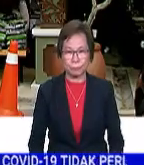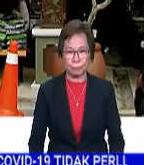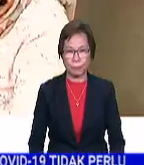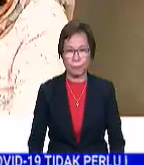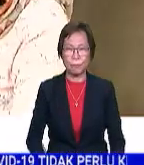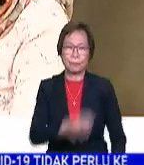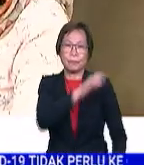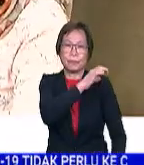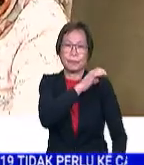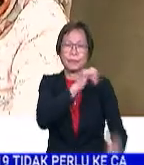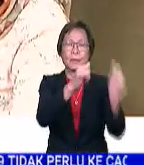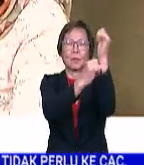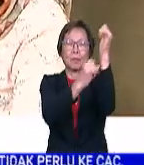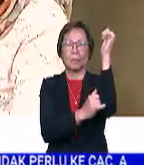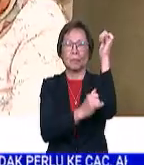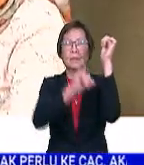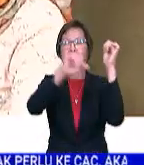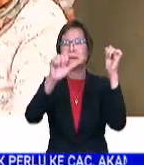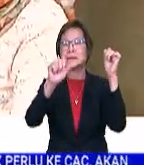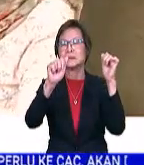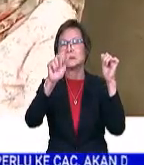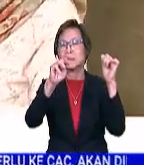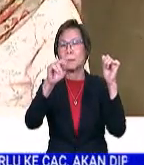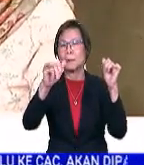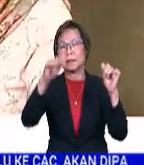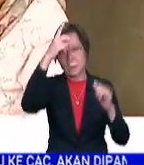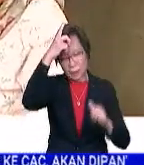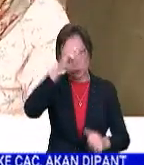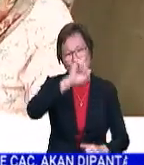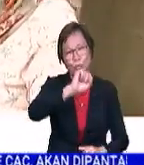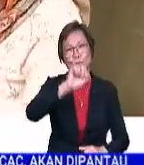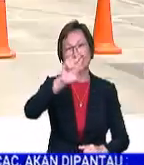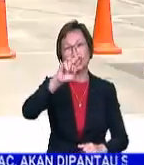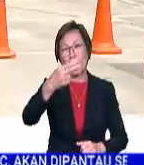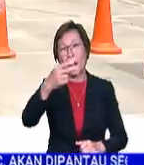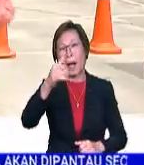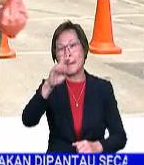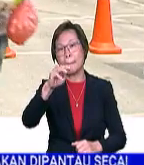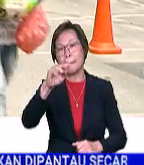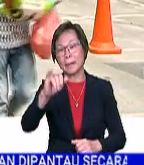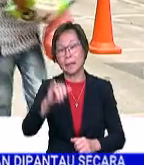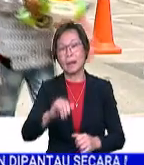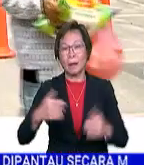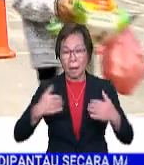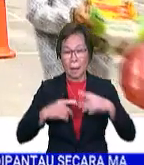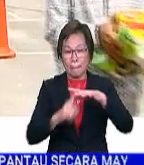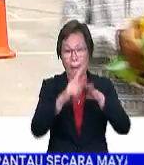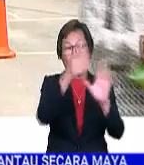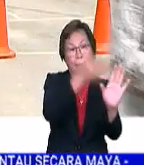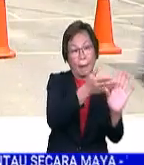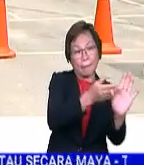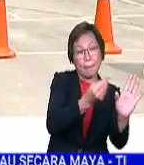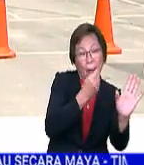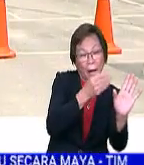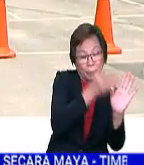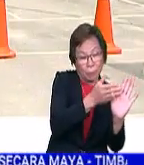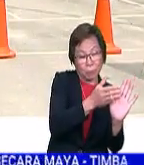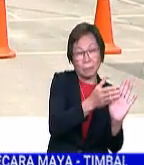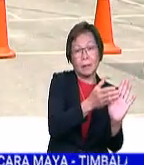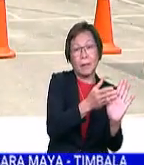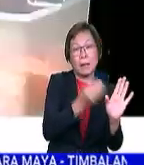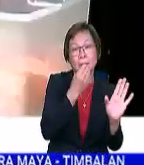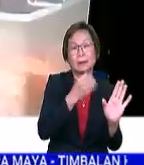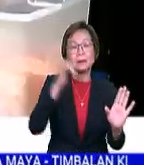Menurut pengerusi Yayasan Jamin, Datuk Suhaimi Syahadan, kewujudan bank makanan ini sebagai talian